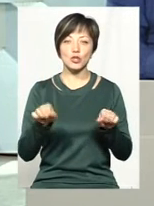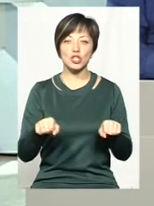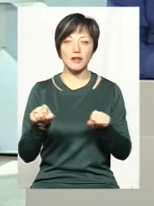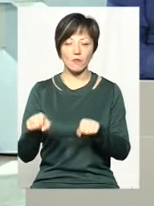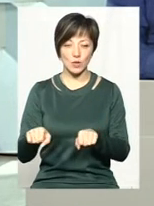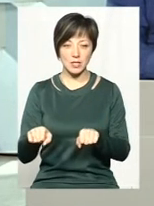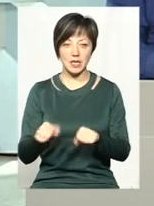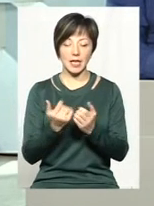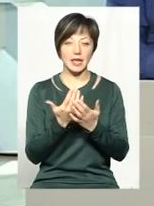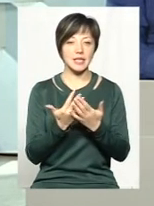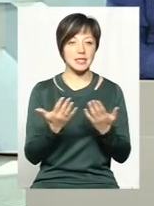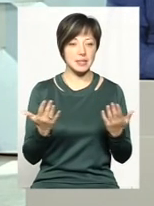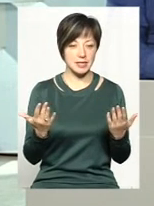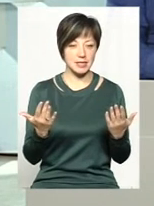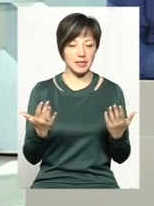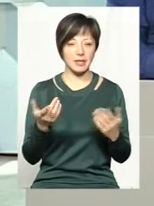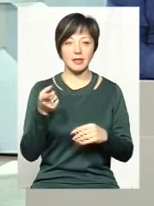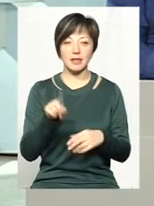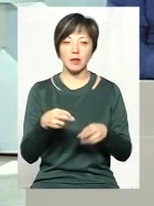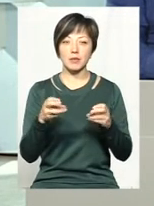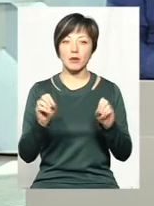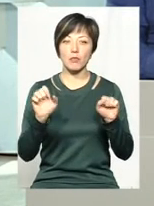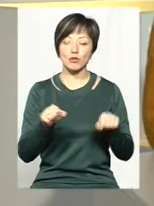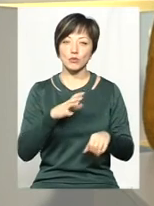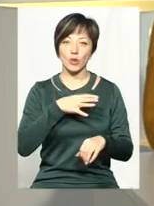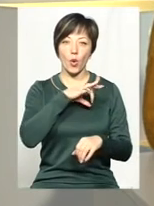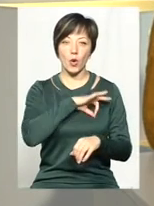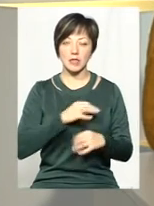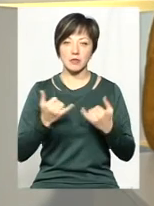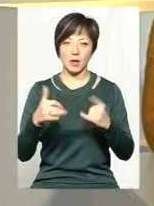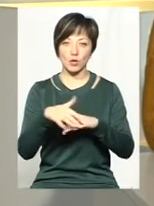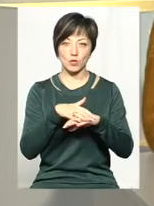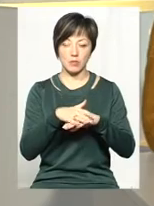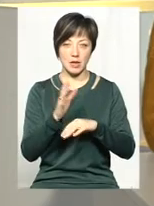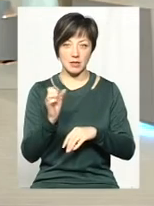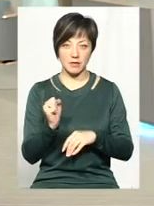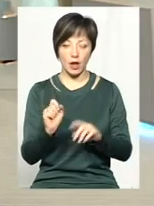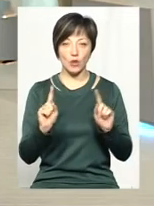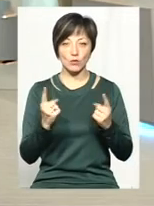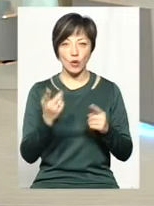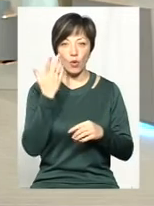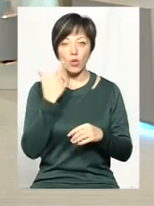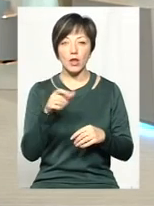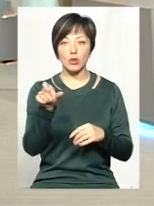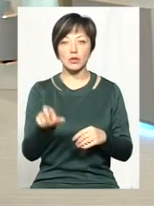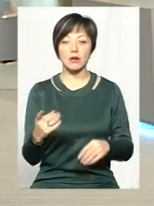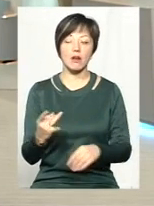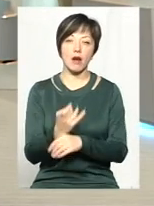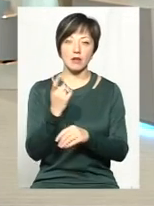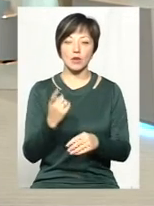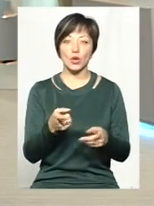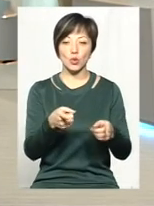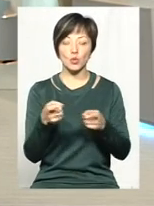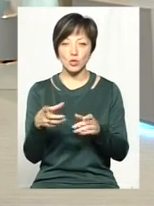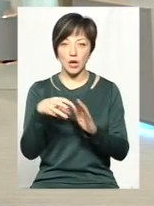можливості різні там, де він може бути корисним для суспільства. Тому що коли людина одноразово долучається